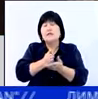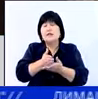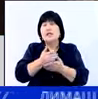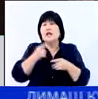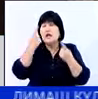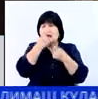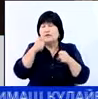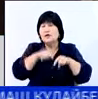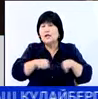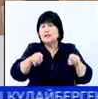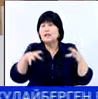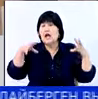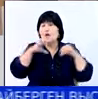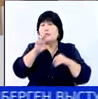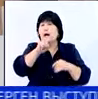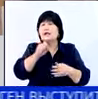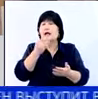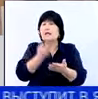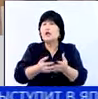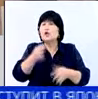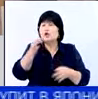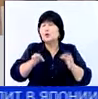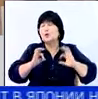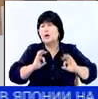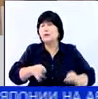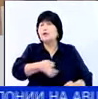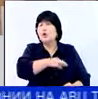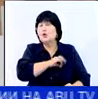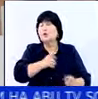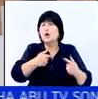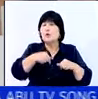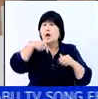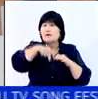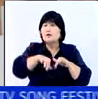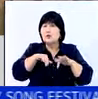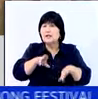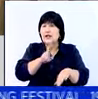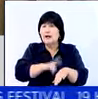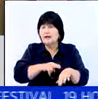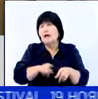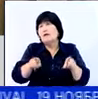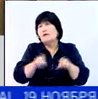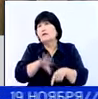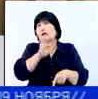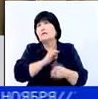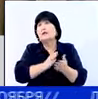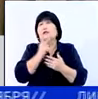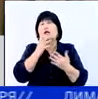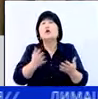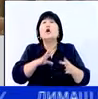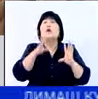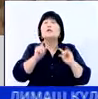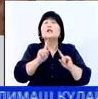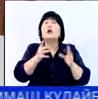информационной системе объединена база данных суда, прокуратуры, юстиции, органов внутренних дел. Преимущество системы налицо. Прежде